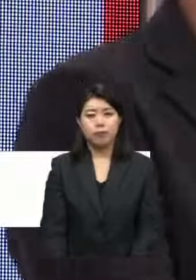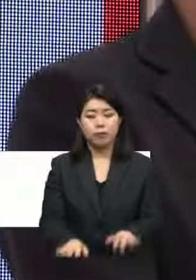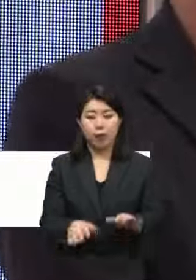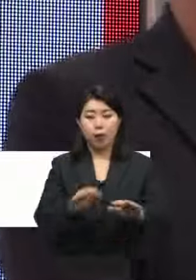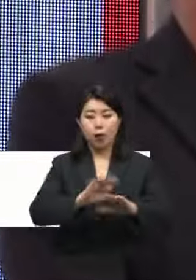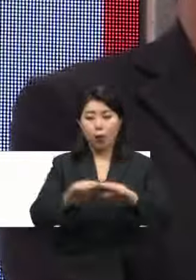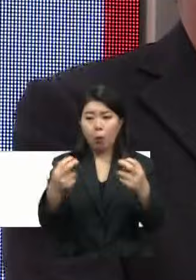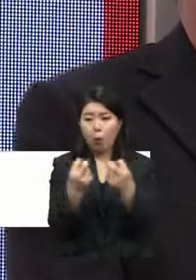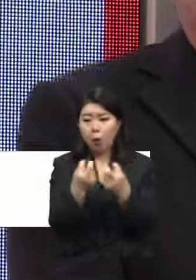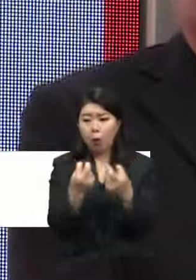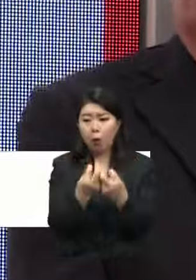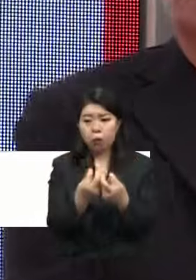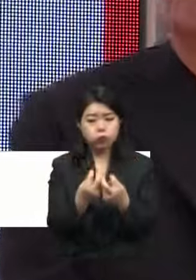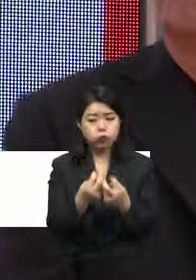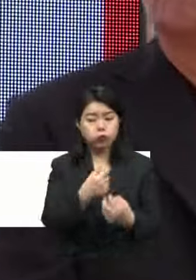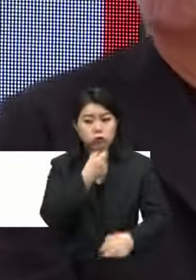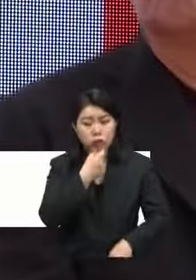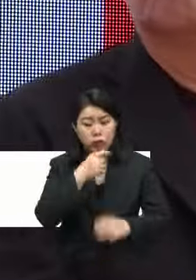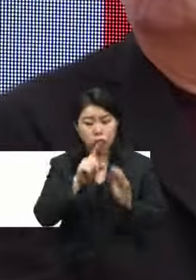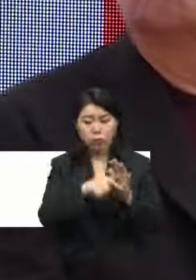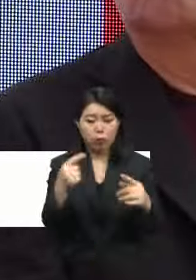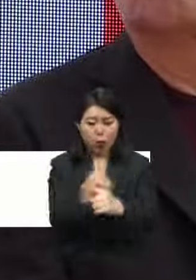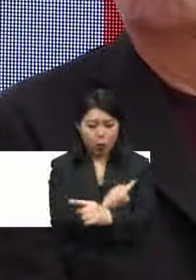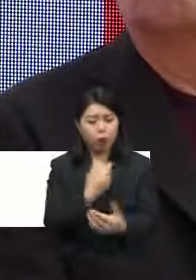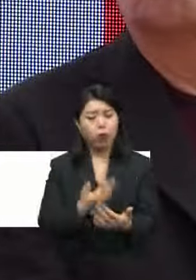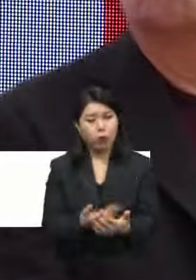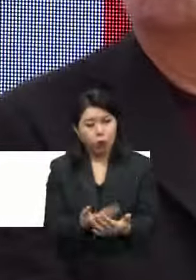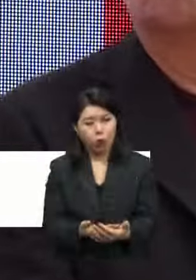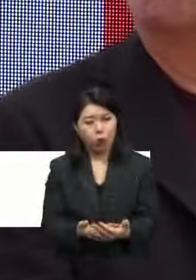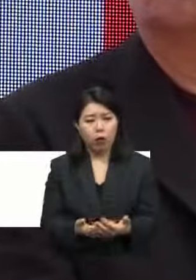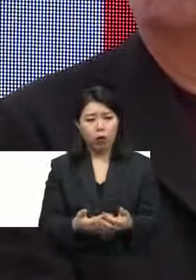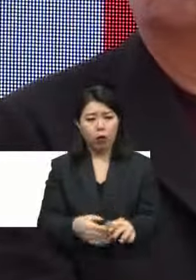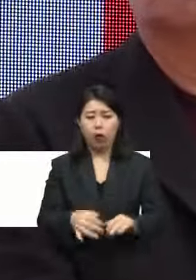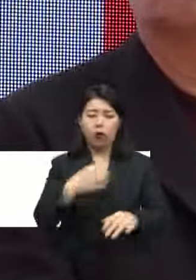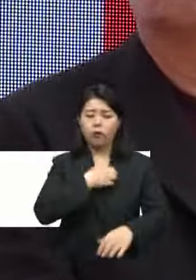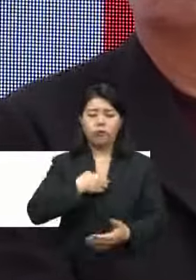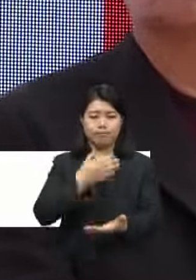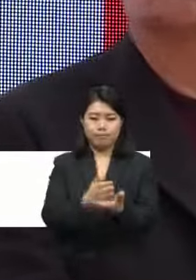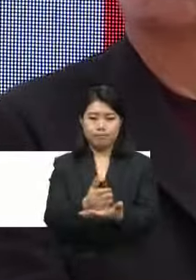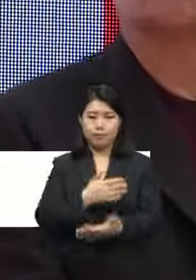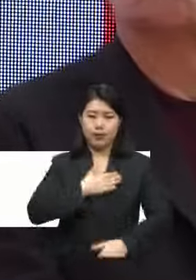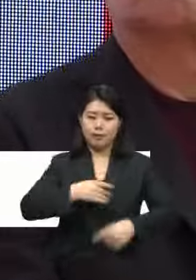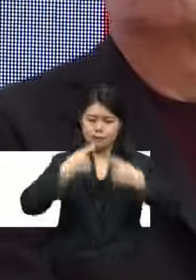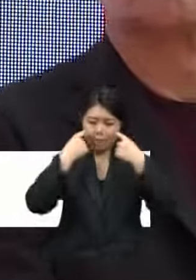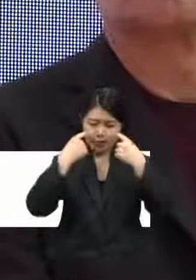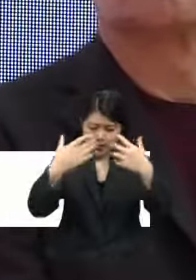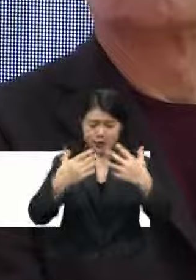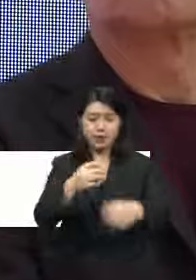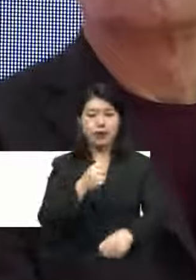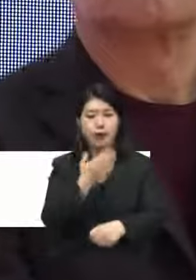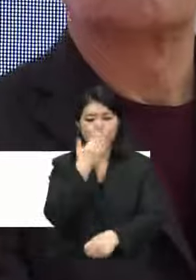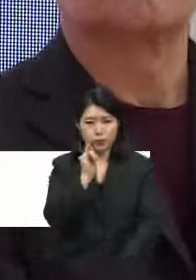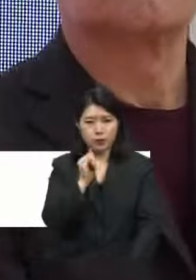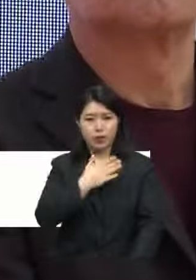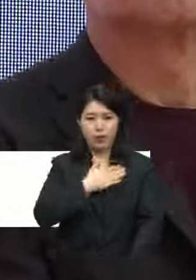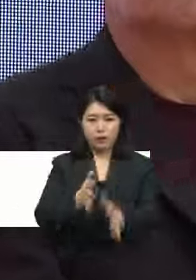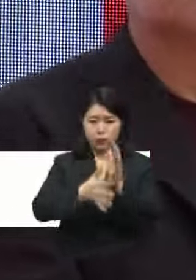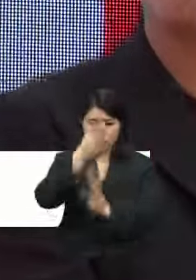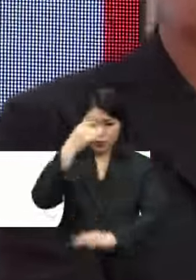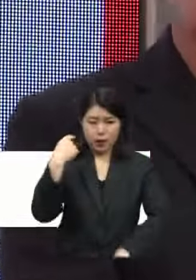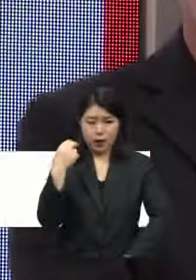돼요. 걱정하지 마십시오. 제가 틀림없이 하겠습니다. 도시개발 제가